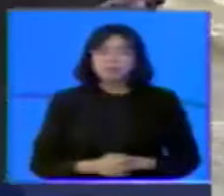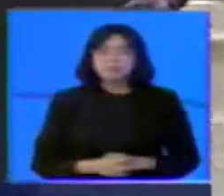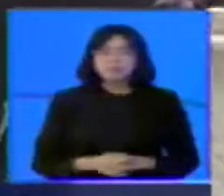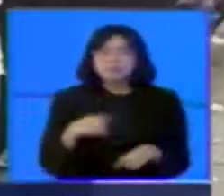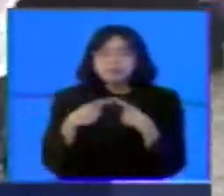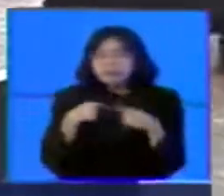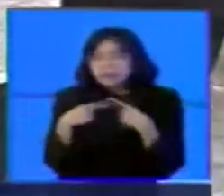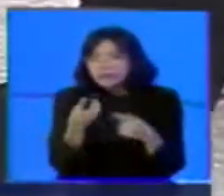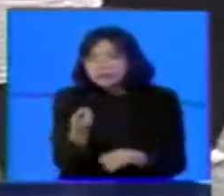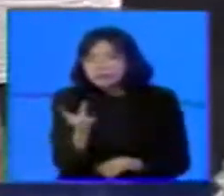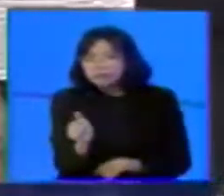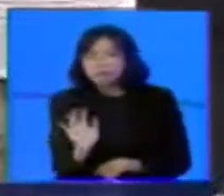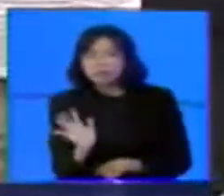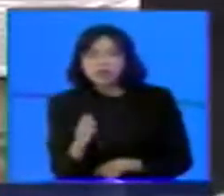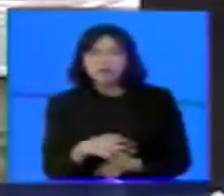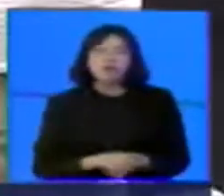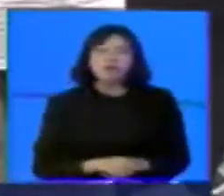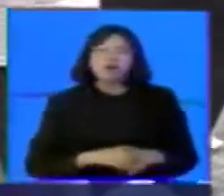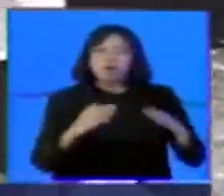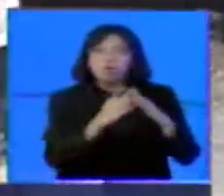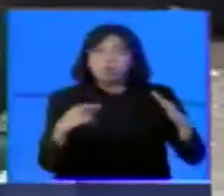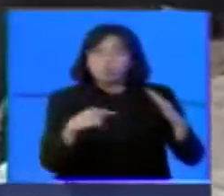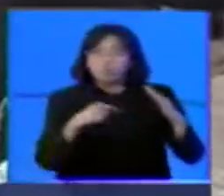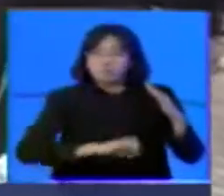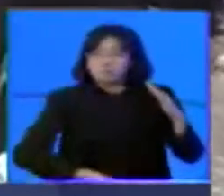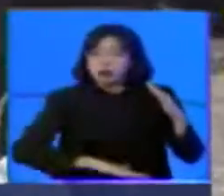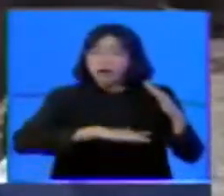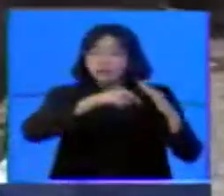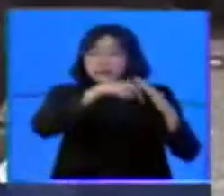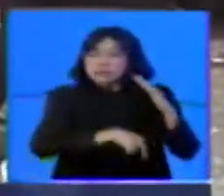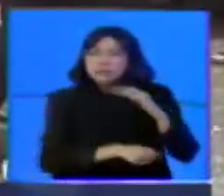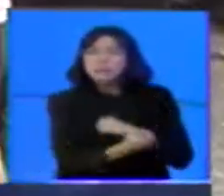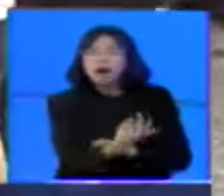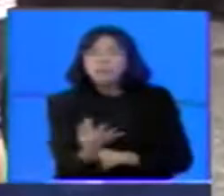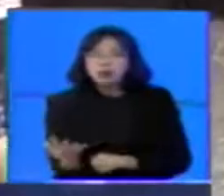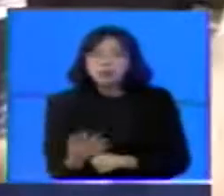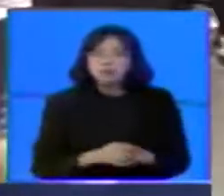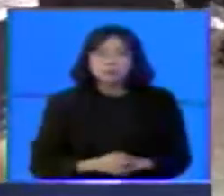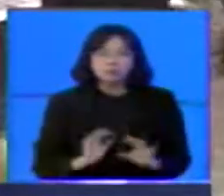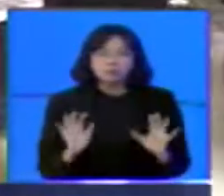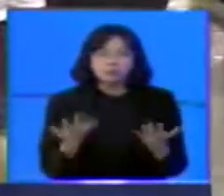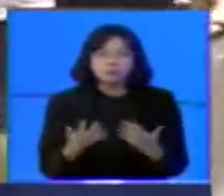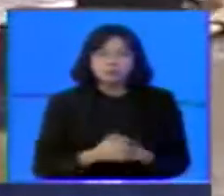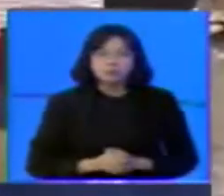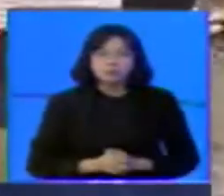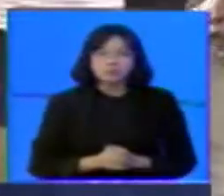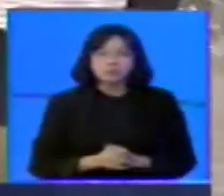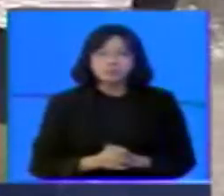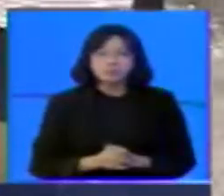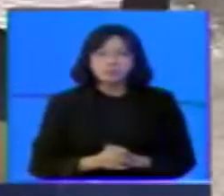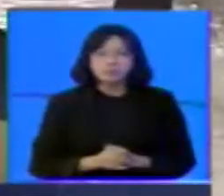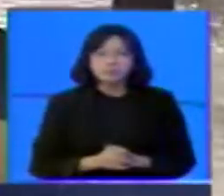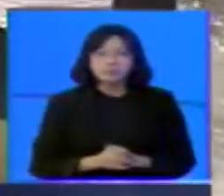diceritakan rumah Ibu ini terendam banjir setinggi apa? Kemudian seperti apa pada